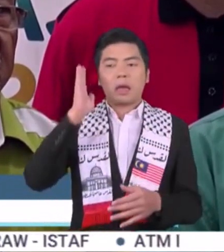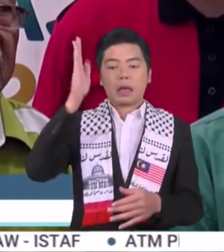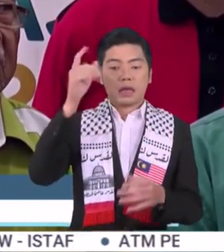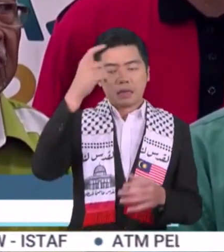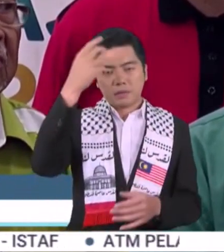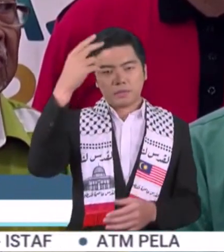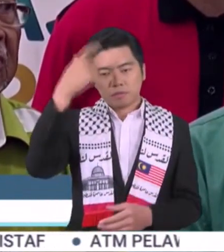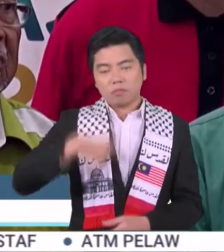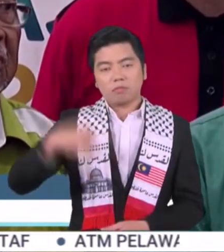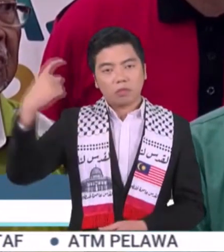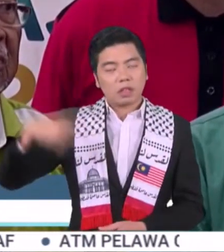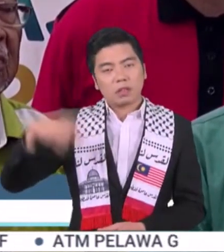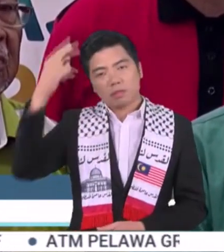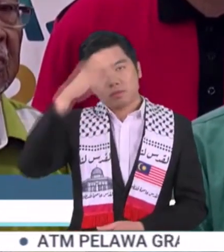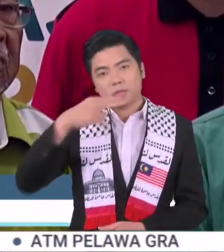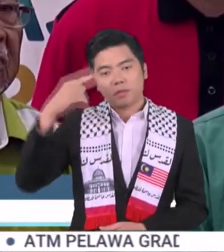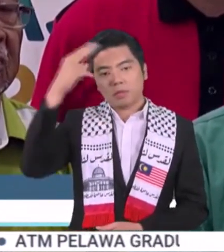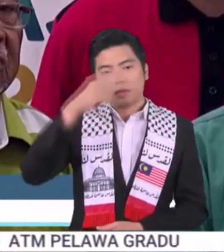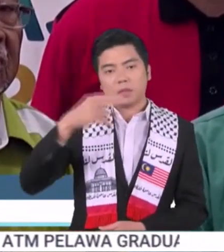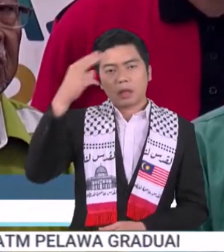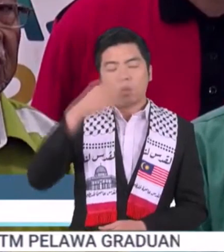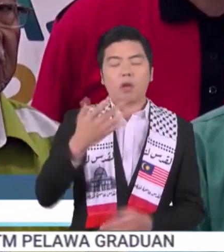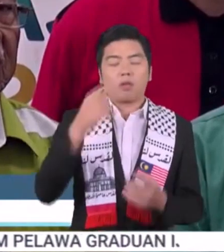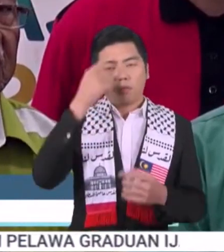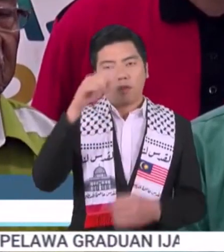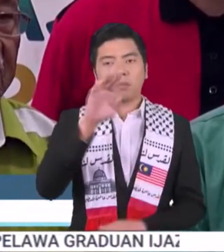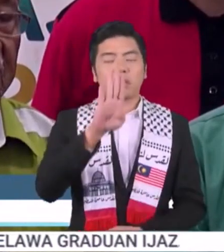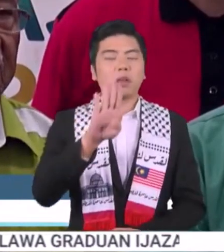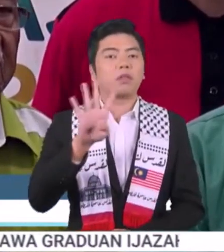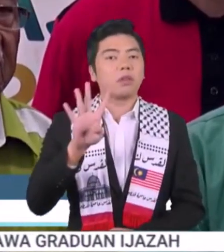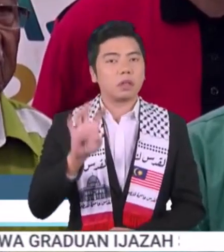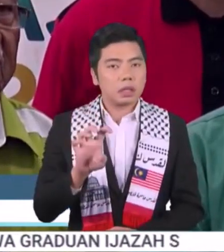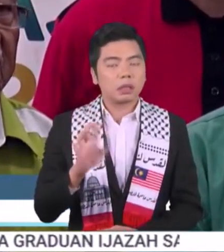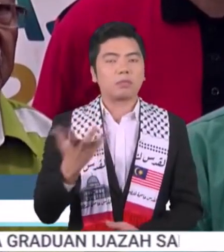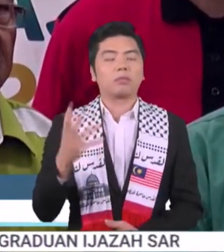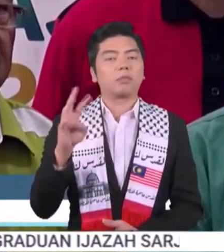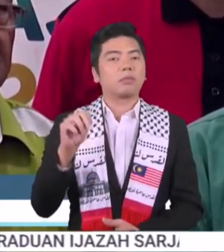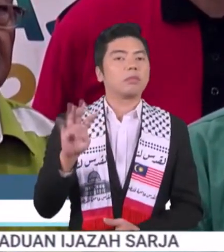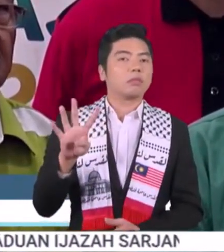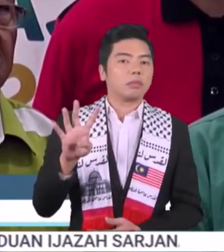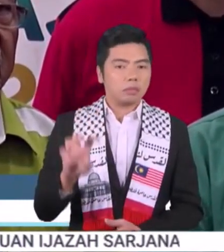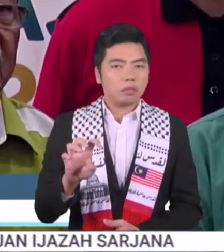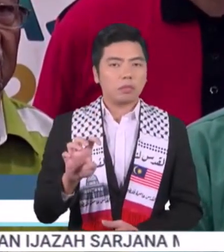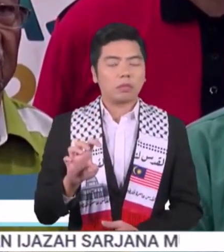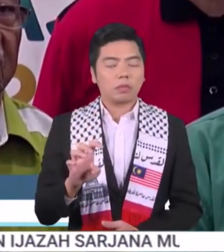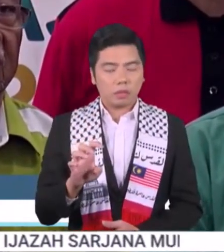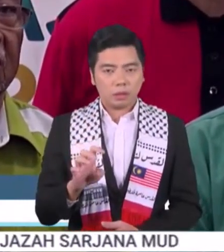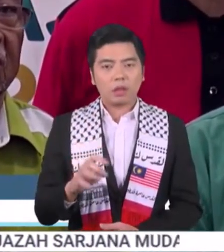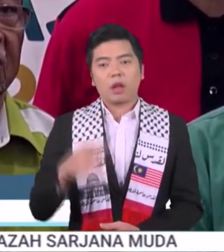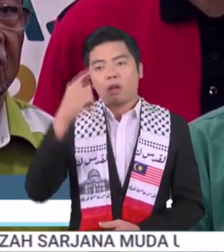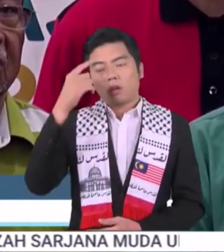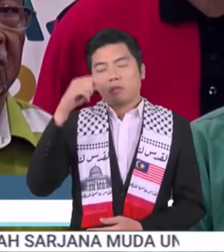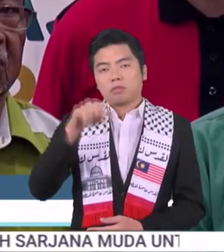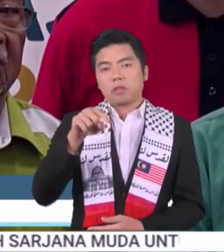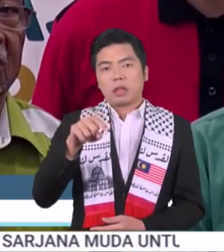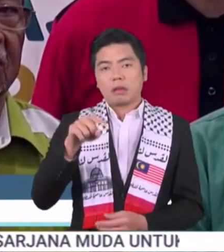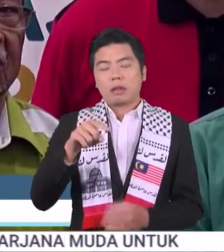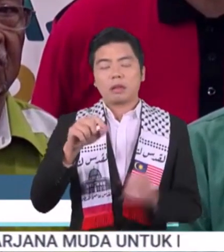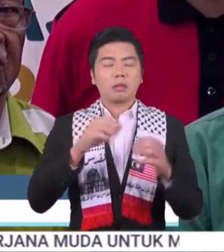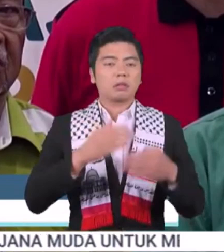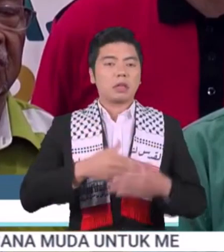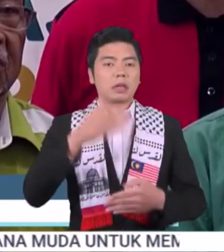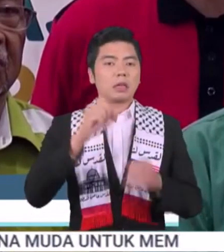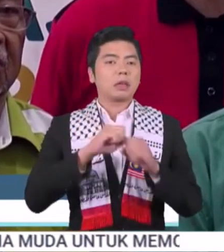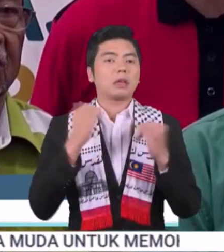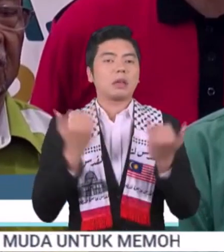kita pada tahun ini. Di dalam B40-nya, di kalangan B40-nya, kerajaan ataupun Lembaga Tabung Haji telah memberikan